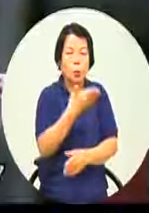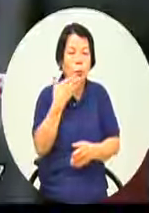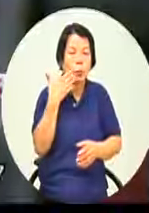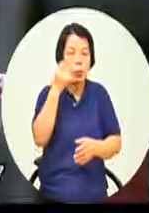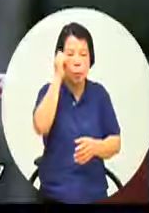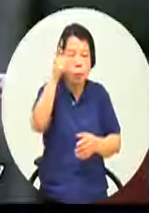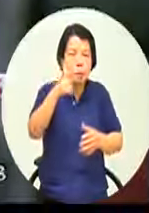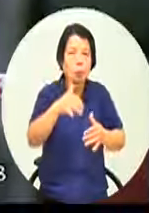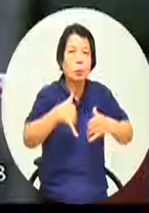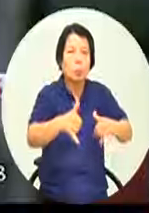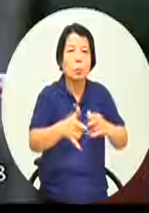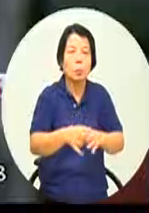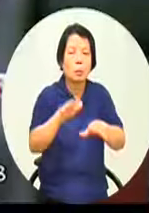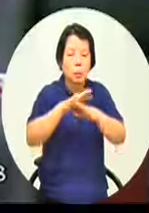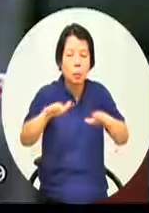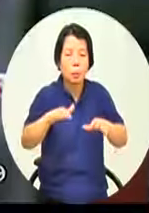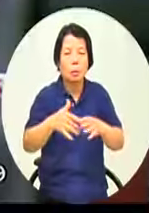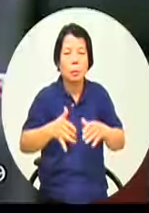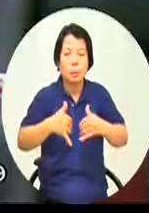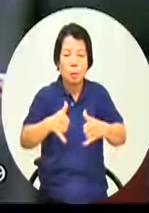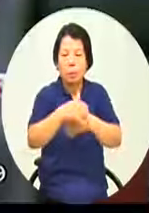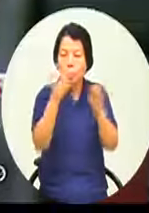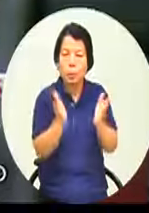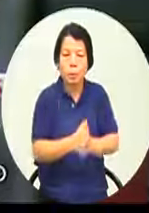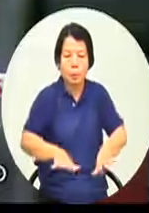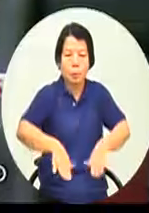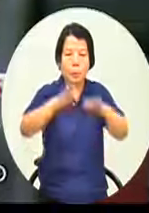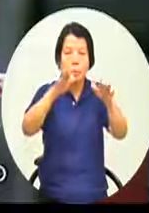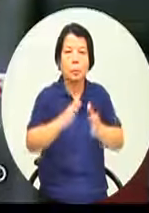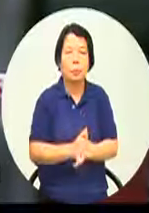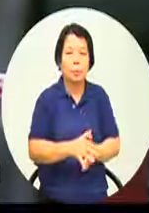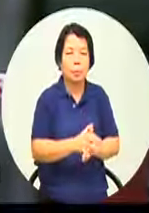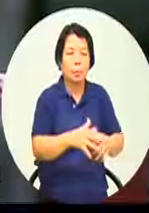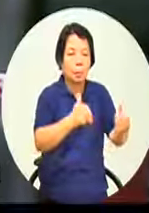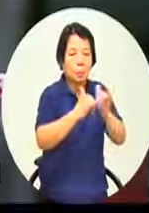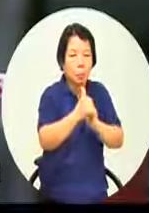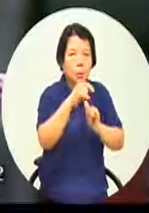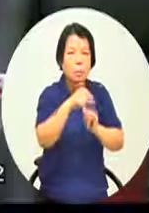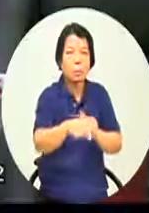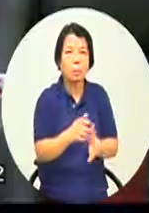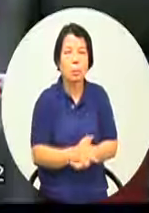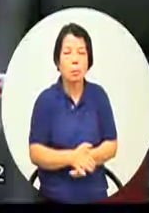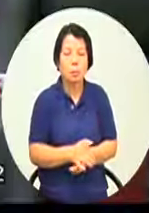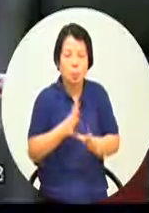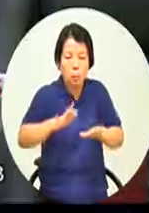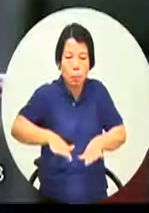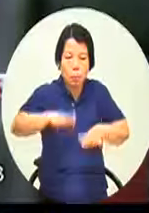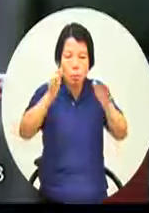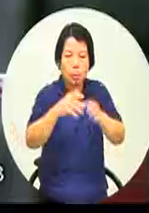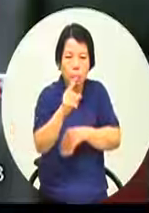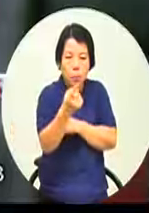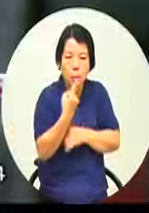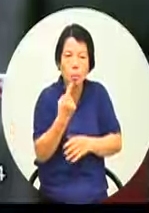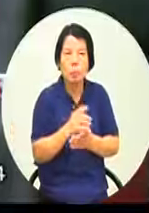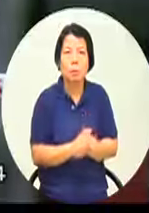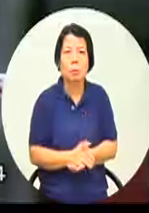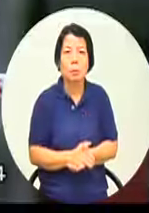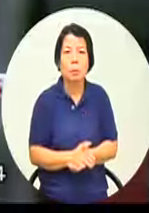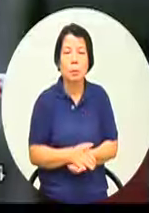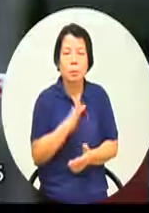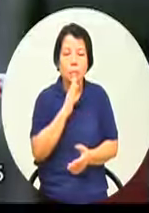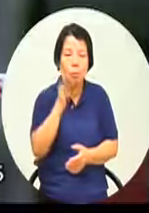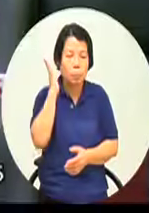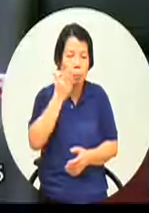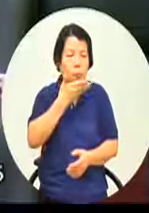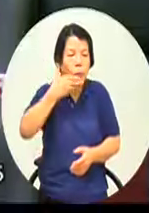带哦，通通都淹水。那我们的里民是认为说，淹水的原因是我们水利